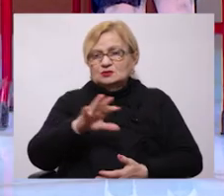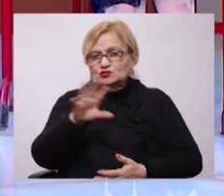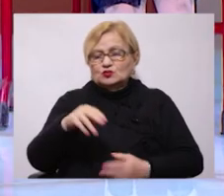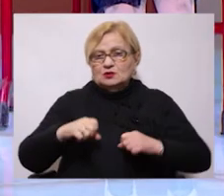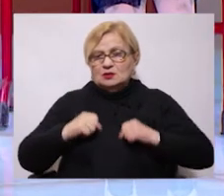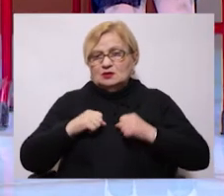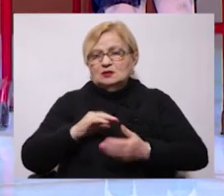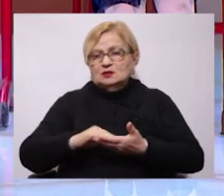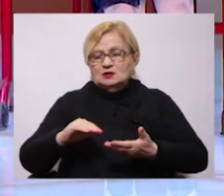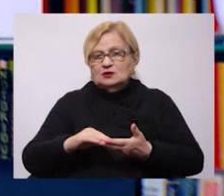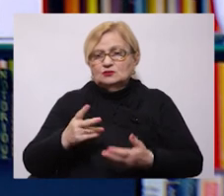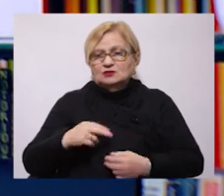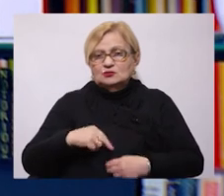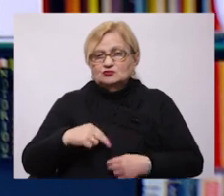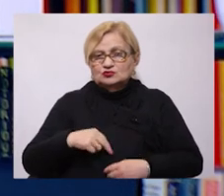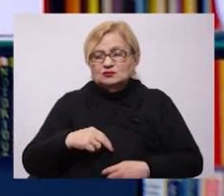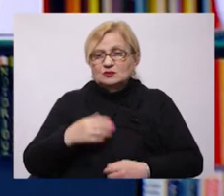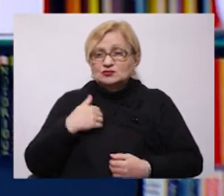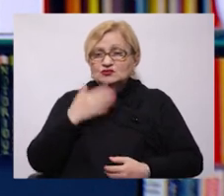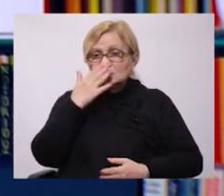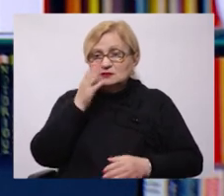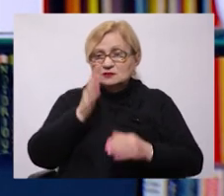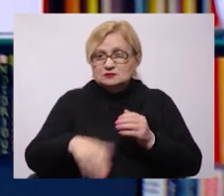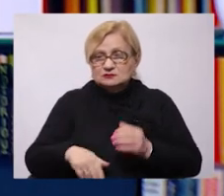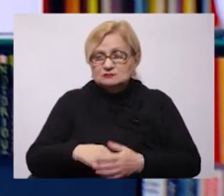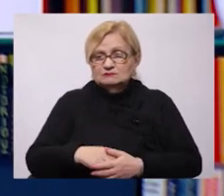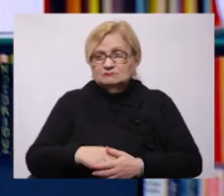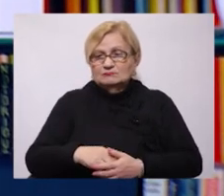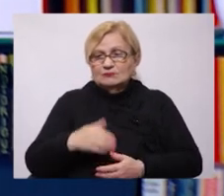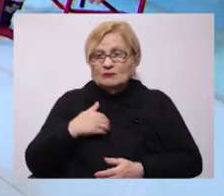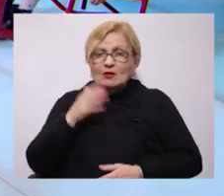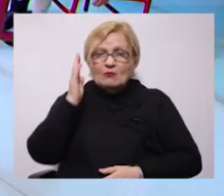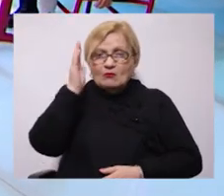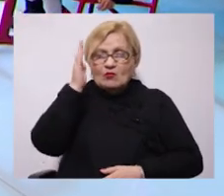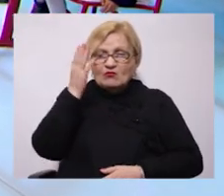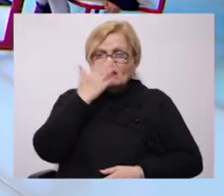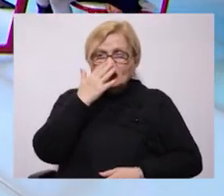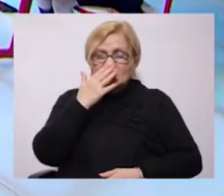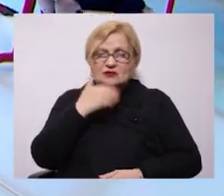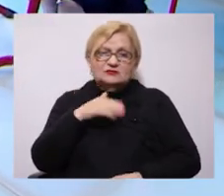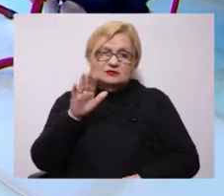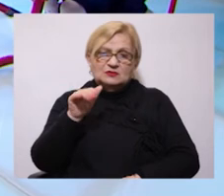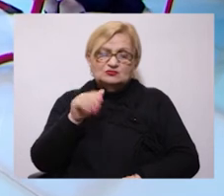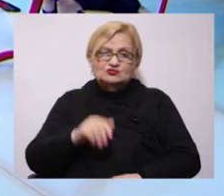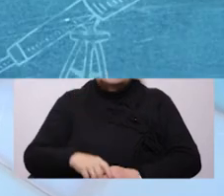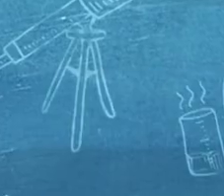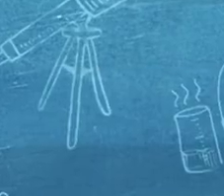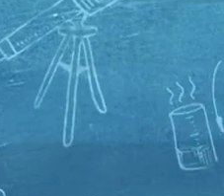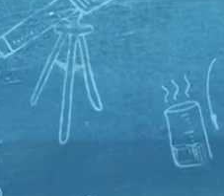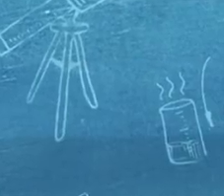კარგით. ჩვენი გაკვეთილი დასასრულს მიუახლოვდა. მე მომავალ გაკვეთილამდე დაგემშვიდობებით.